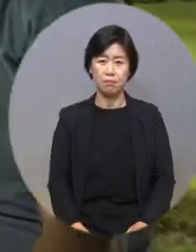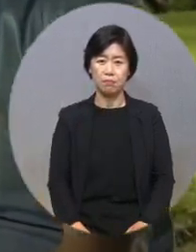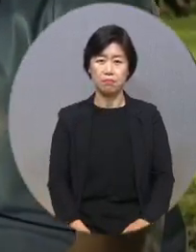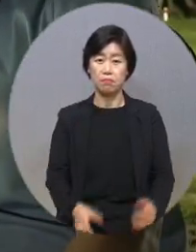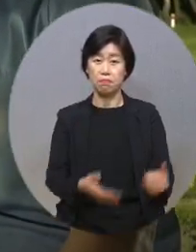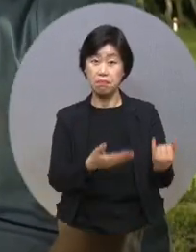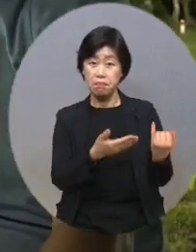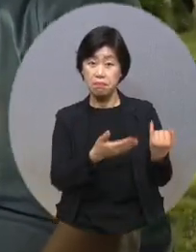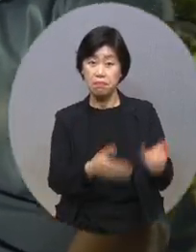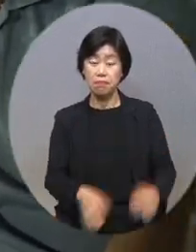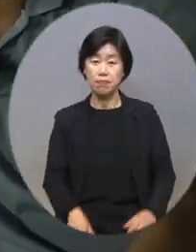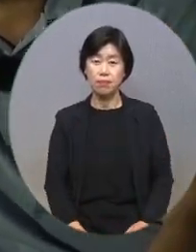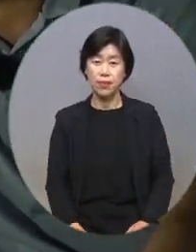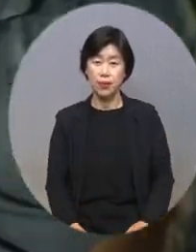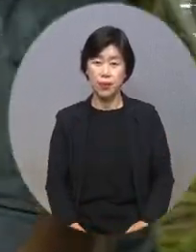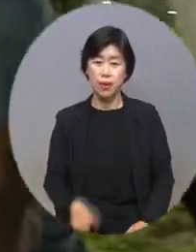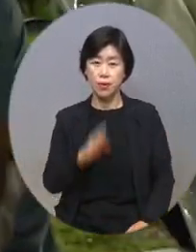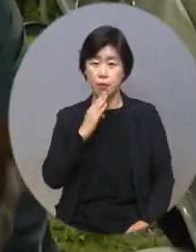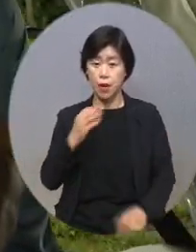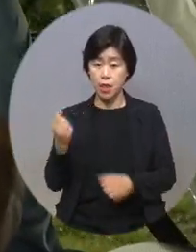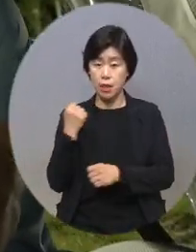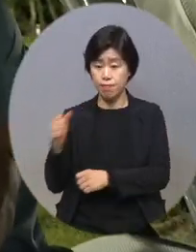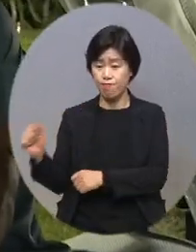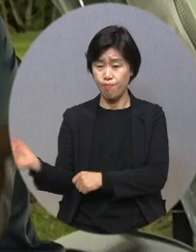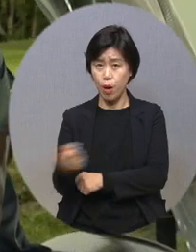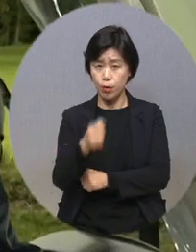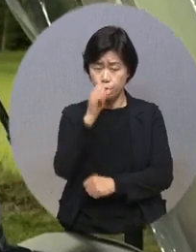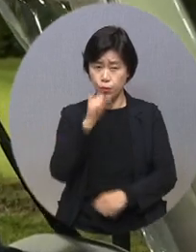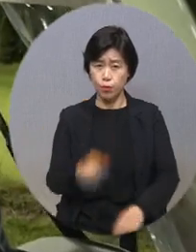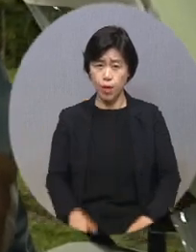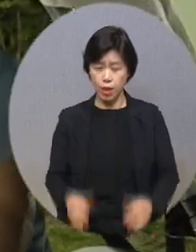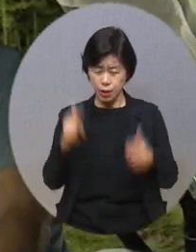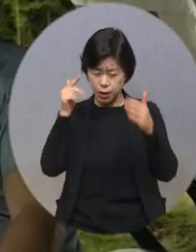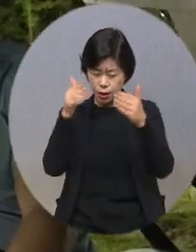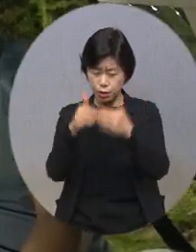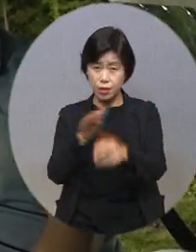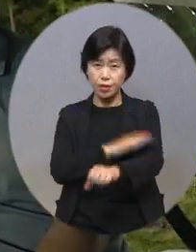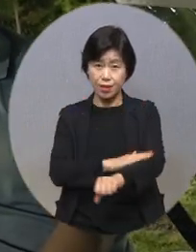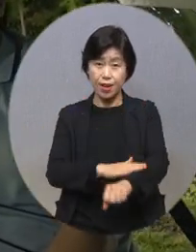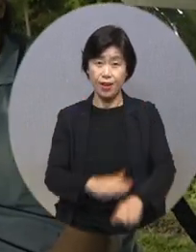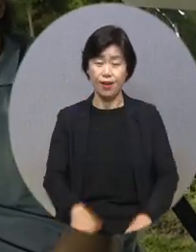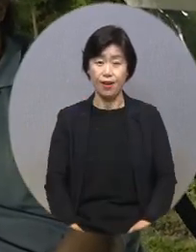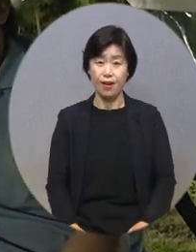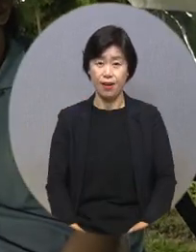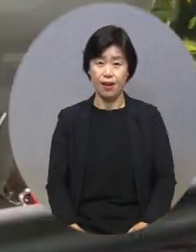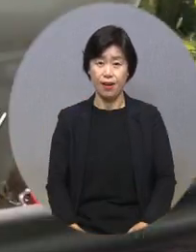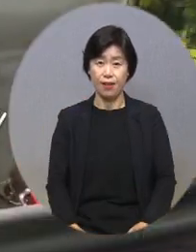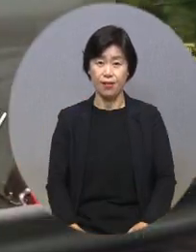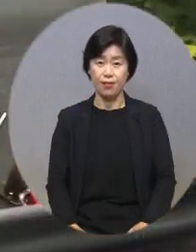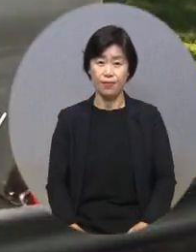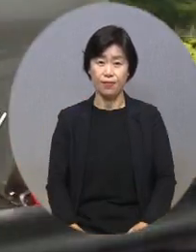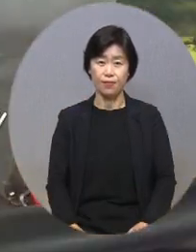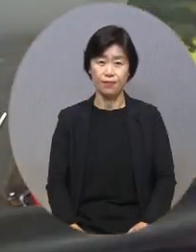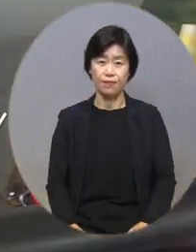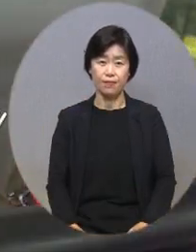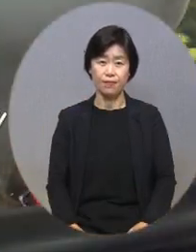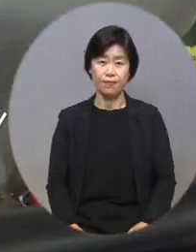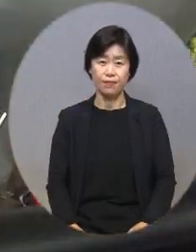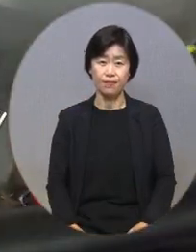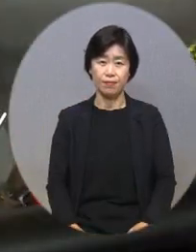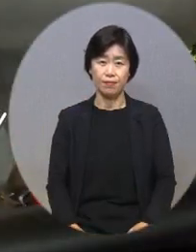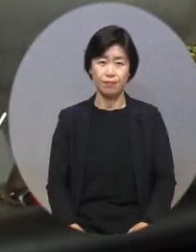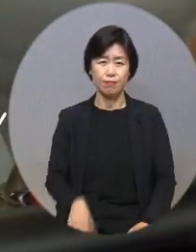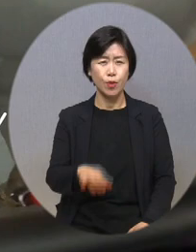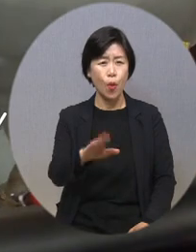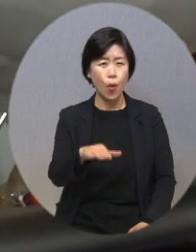거 안 먹는 그 구력. 아니야 되게 순간 집중력이 너무 강해서 뭐라고 해도 흔들림이 없네. 흔들리면 내 골프 잘 칠